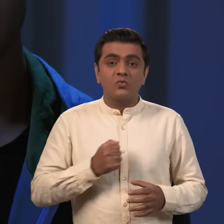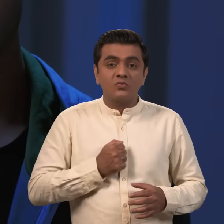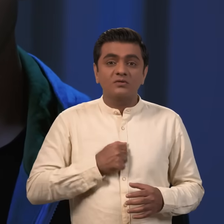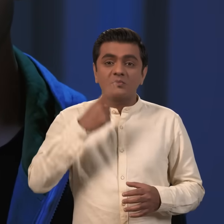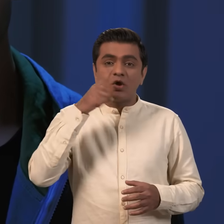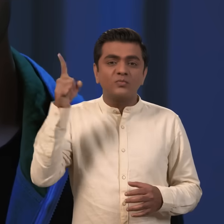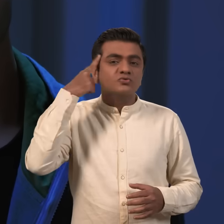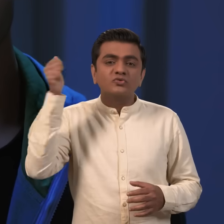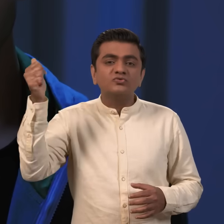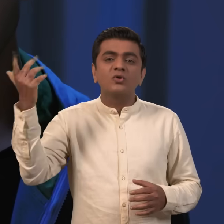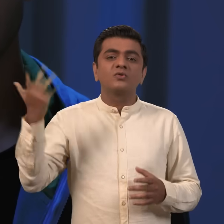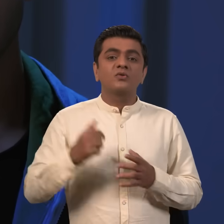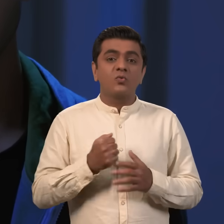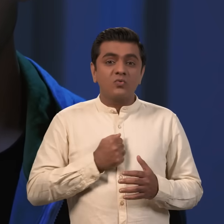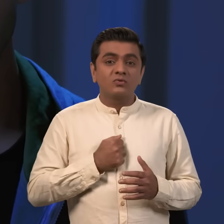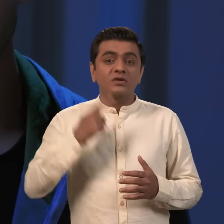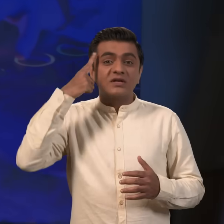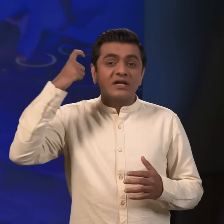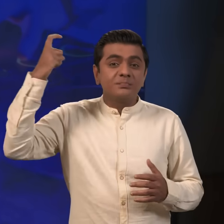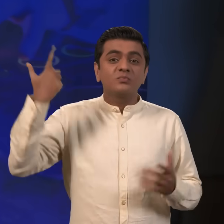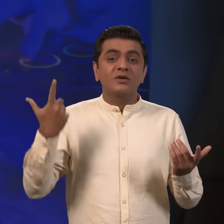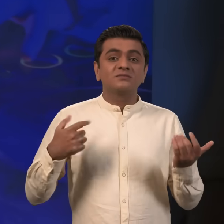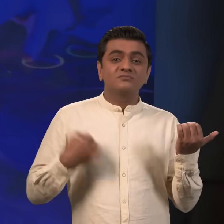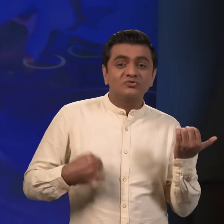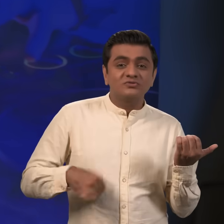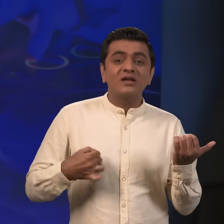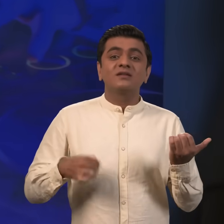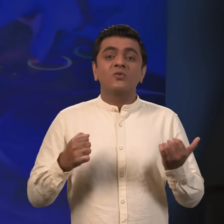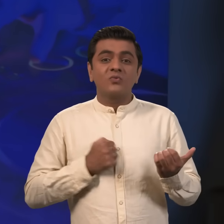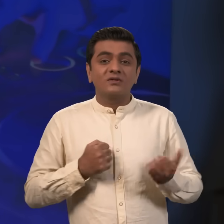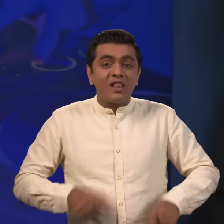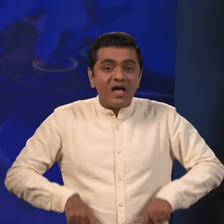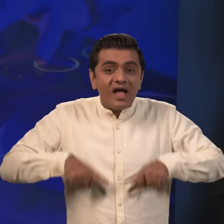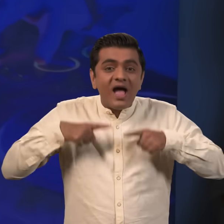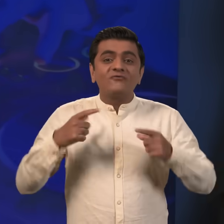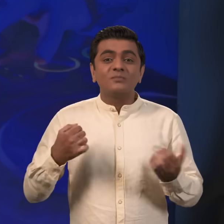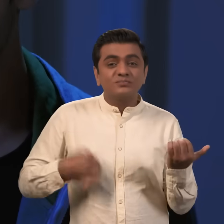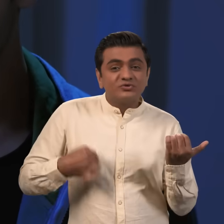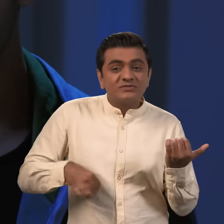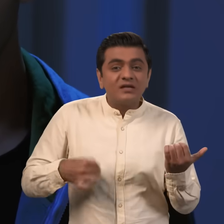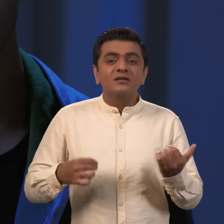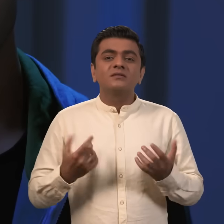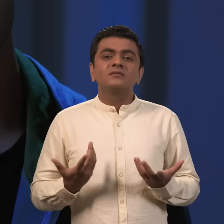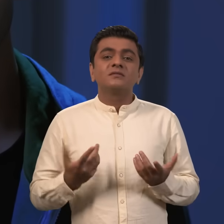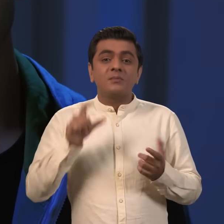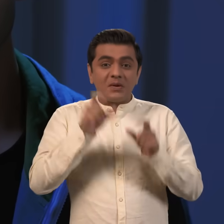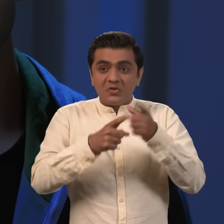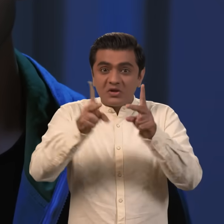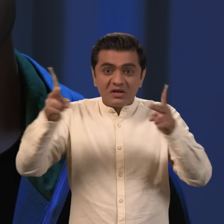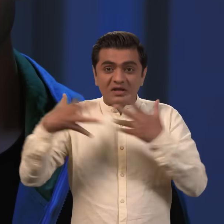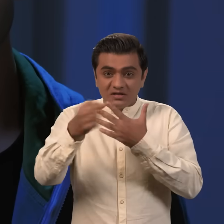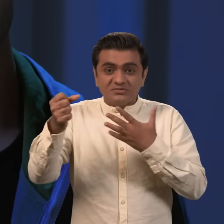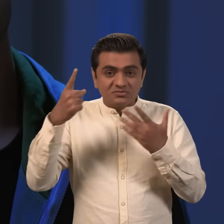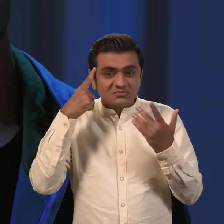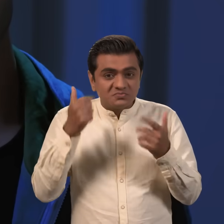जब मेरी माँ को ही नहीं पता कि मेरा सपना म्यूजिक है और मेरी लाइफ म्यूजिक है, तो और किसी से क्या ही